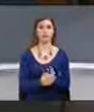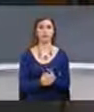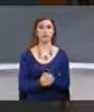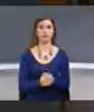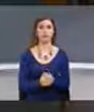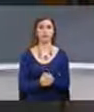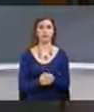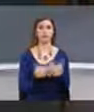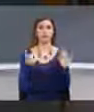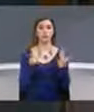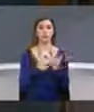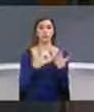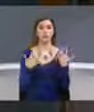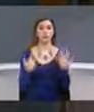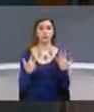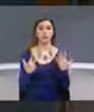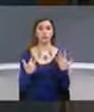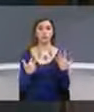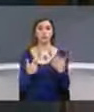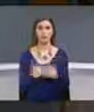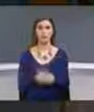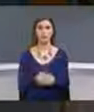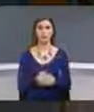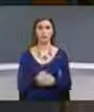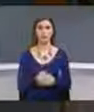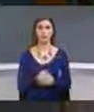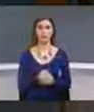Neni 6.8 thëtë,